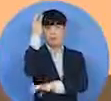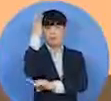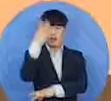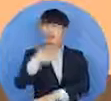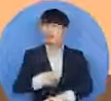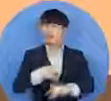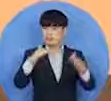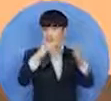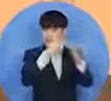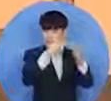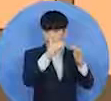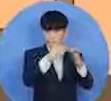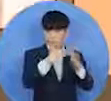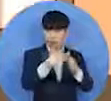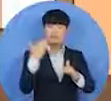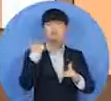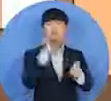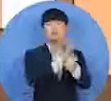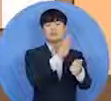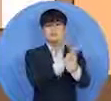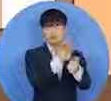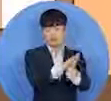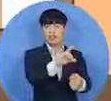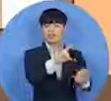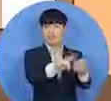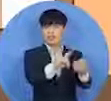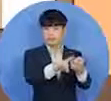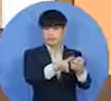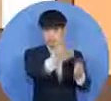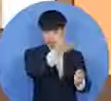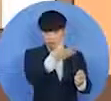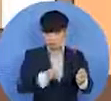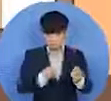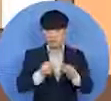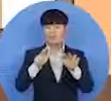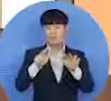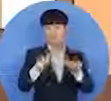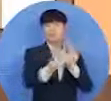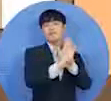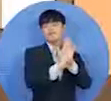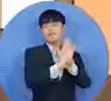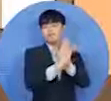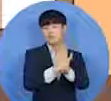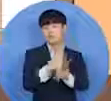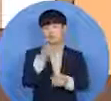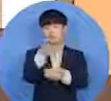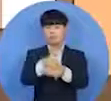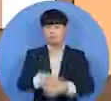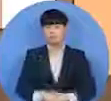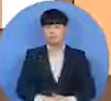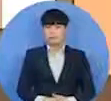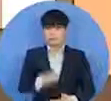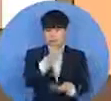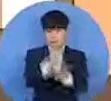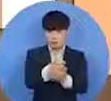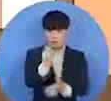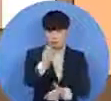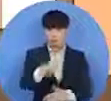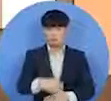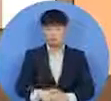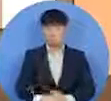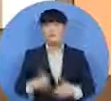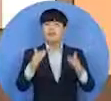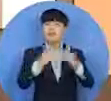천안시는 기존 주택 전세임대 업무 처리 지침 개정으로 주거 취약계층의 전세임대 즉시 지원을 신청받습니다.